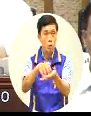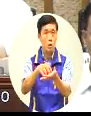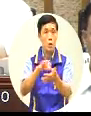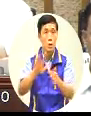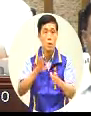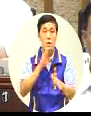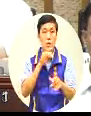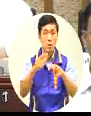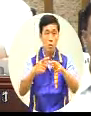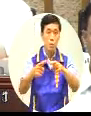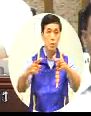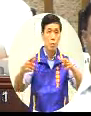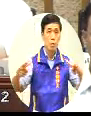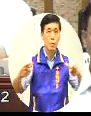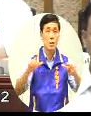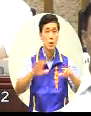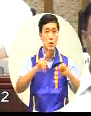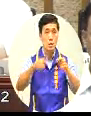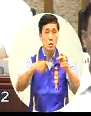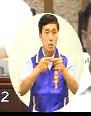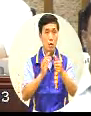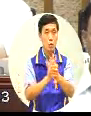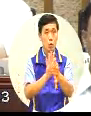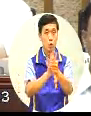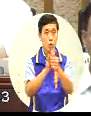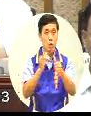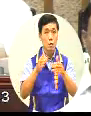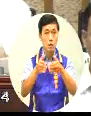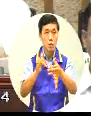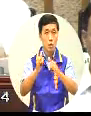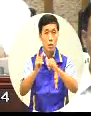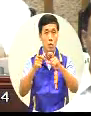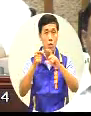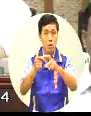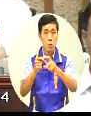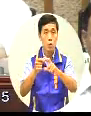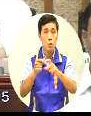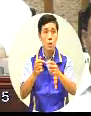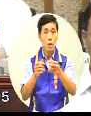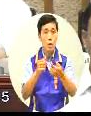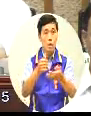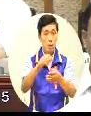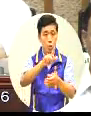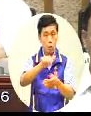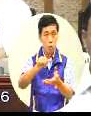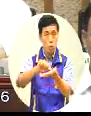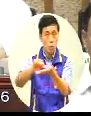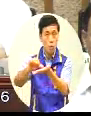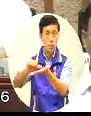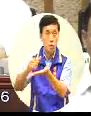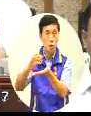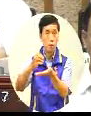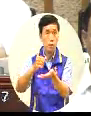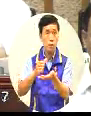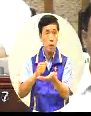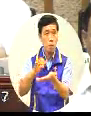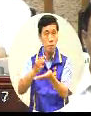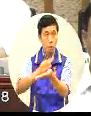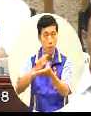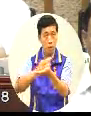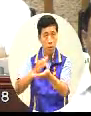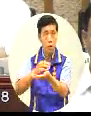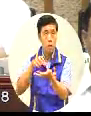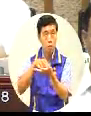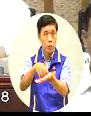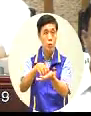性的。所以说今年我们推出一个叫社区的产销履历认证，我们希望透过整个社区的整合，然后透